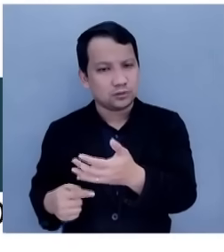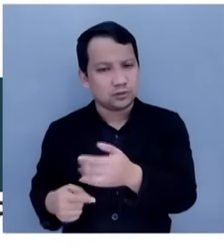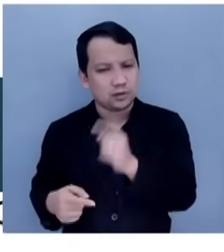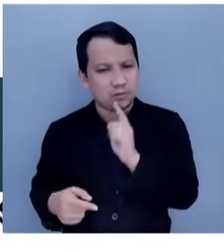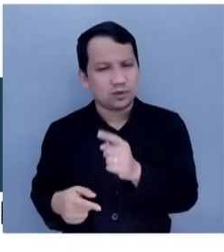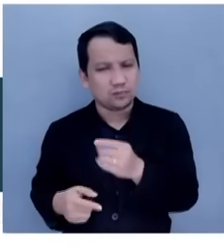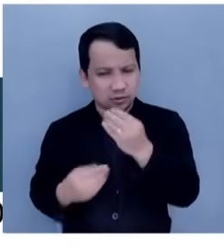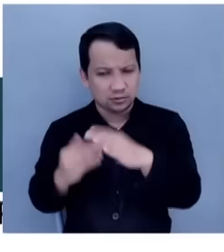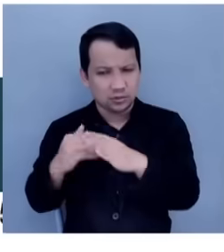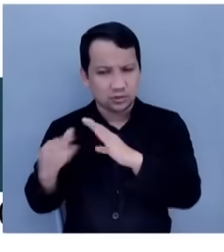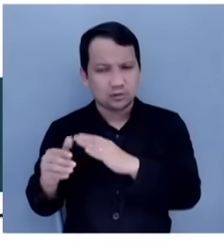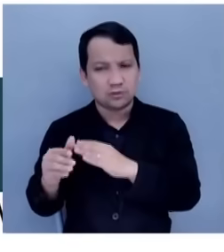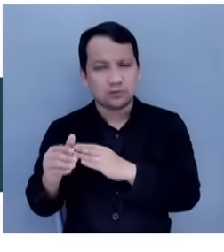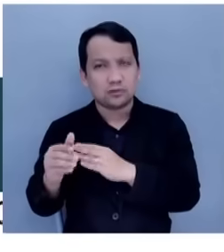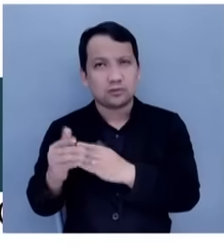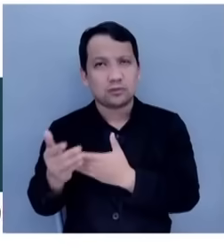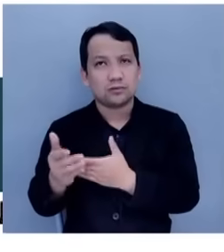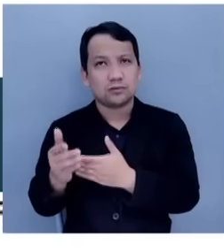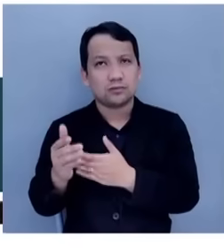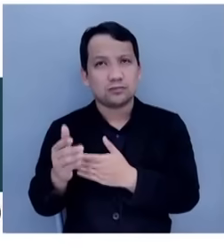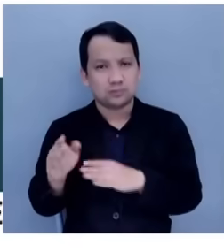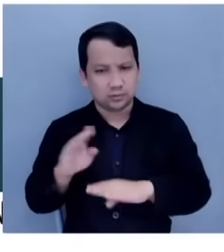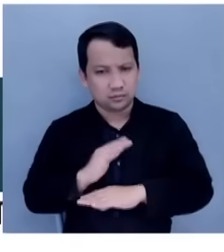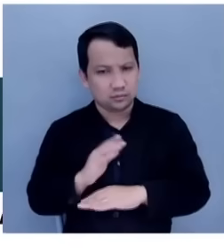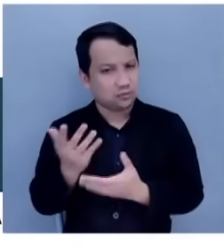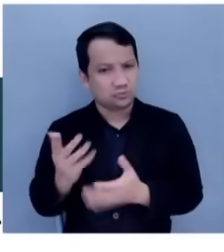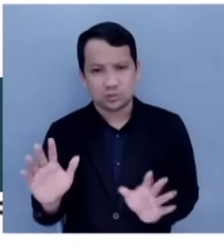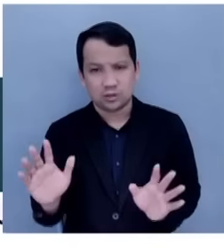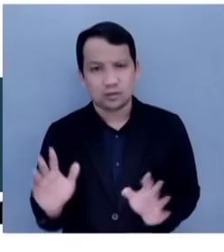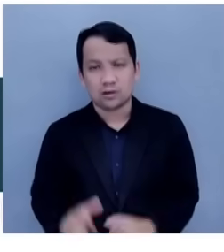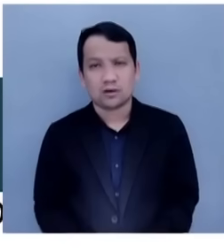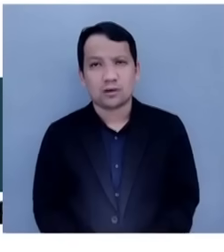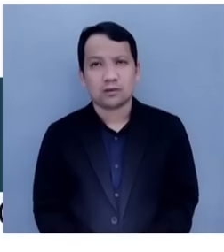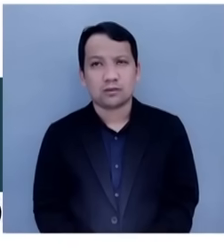Vice President. Is this enough?